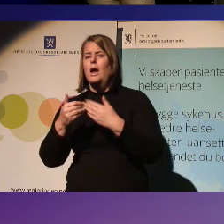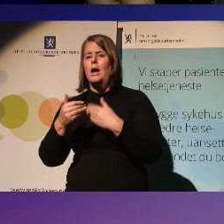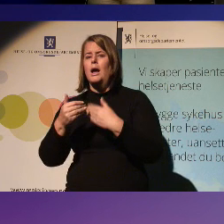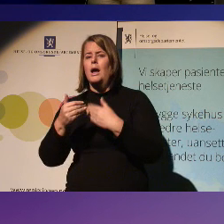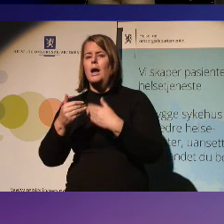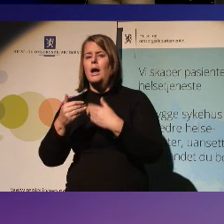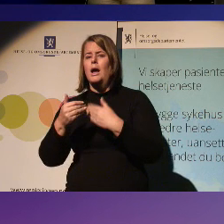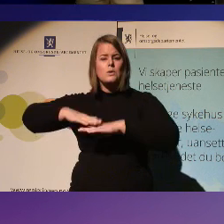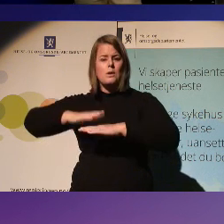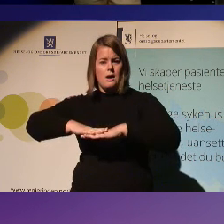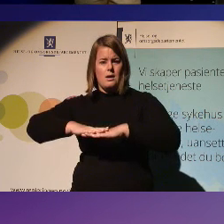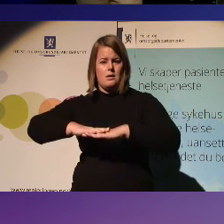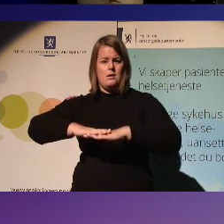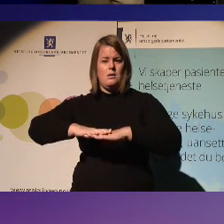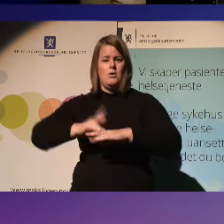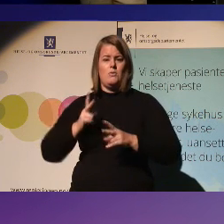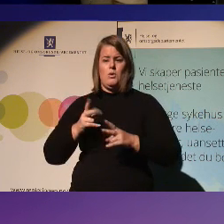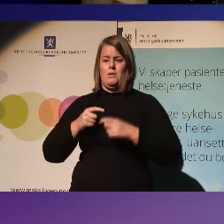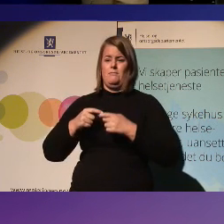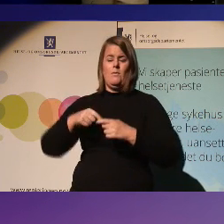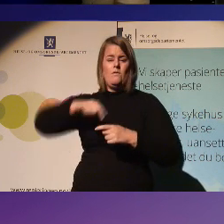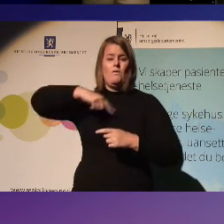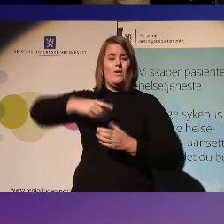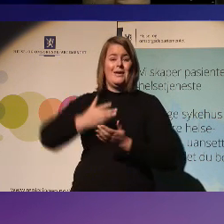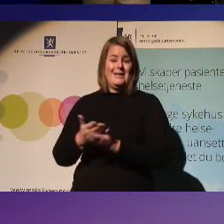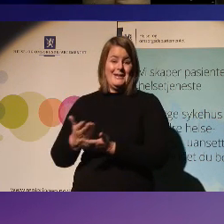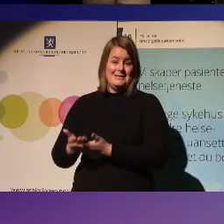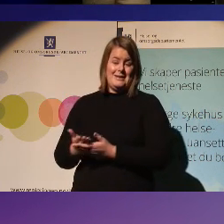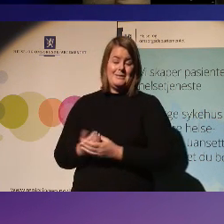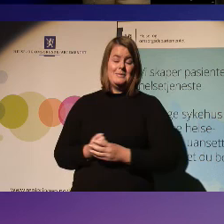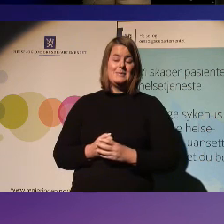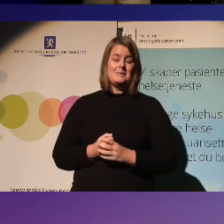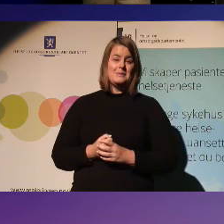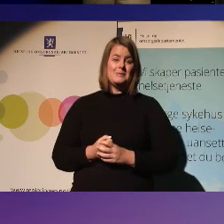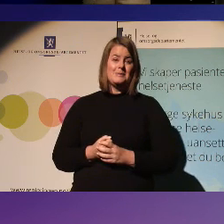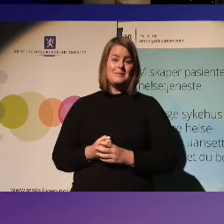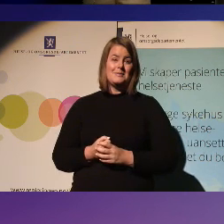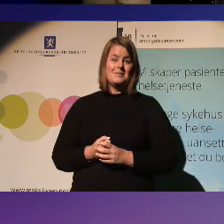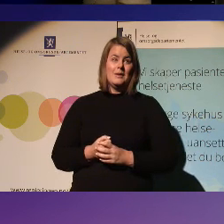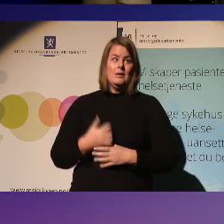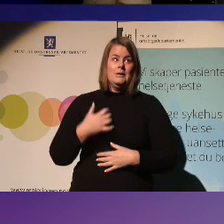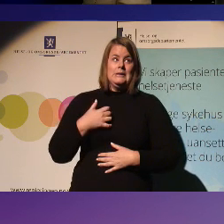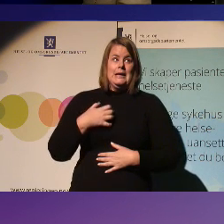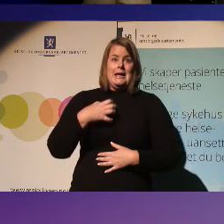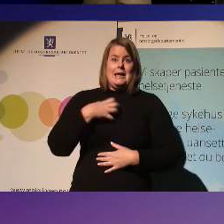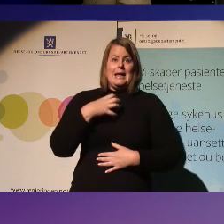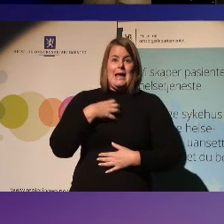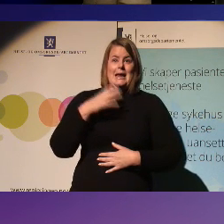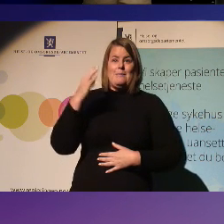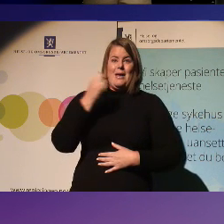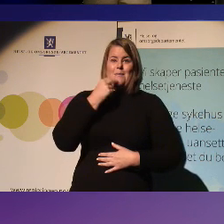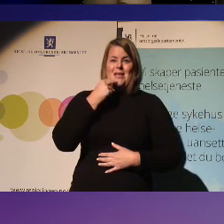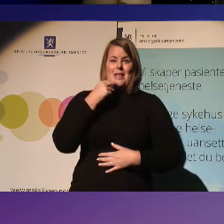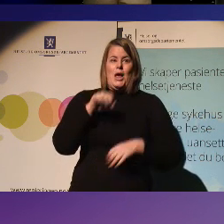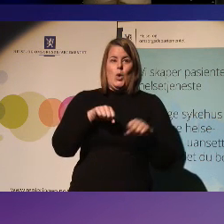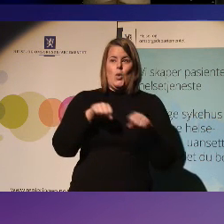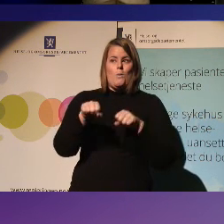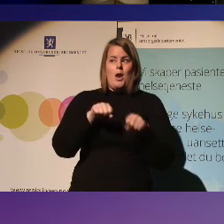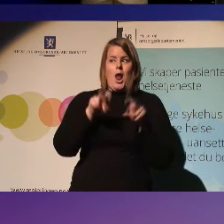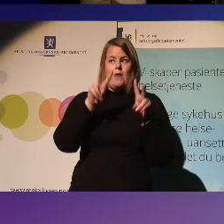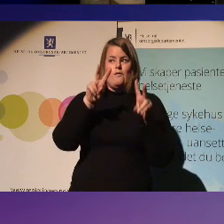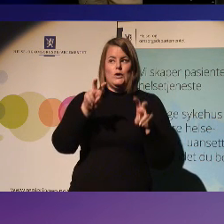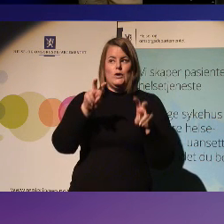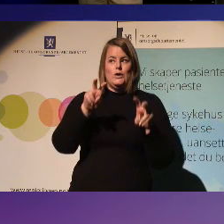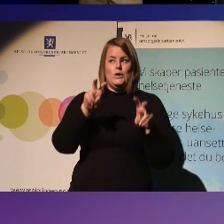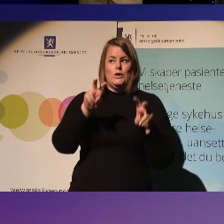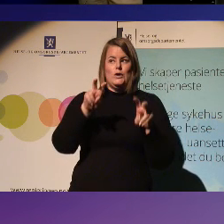kunnskapsgrunnlag som kan anvendes I de tjenestene vi skal gjøre. Og jeg livredd begrepet kommunal forskning, bare så det sagt.